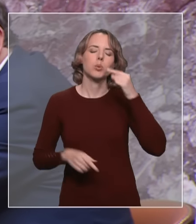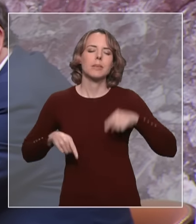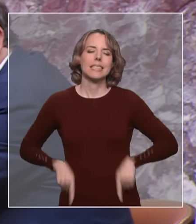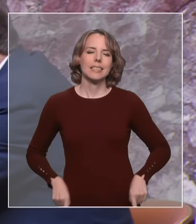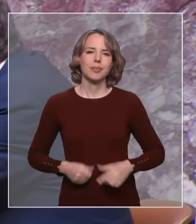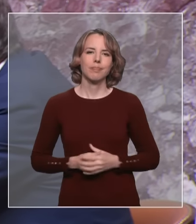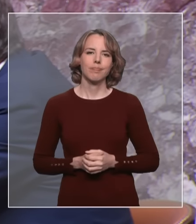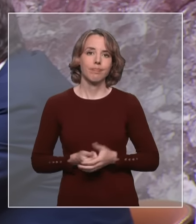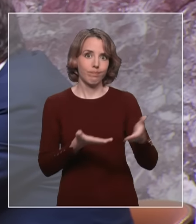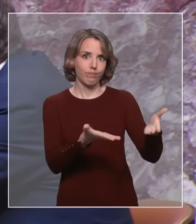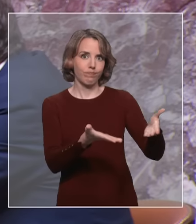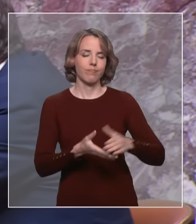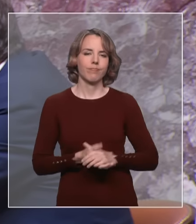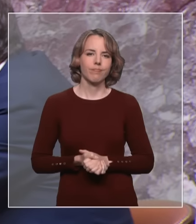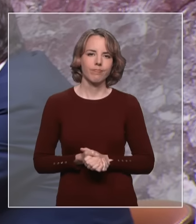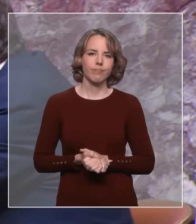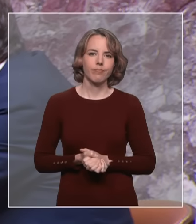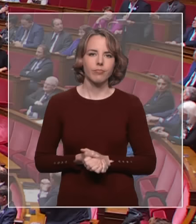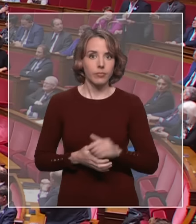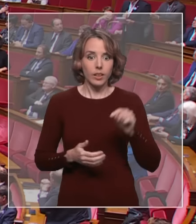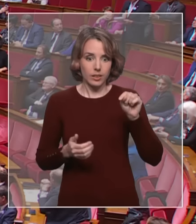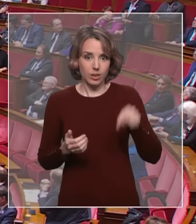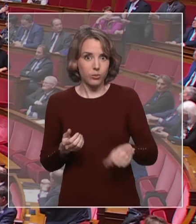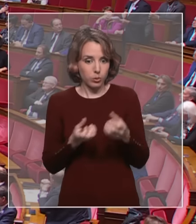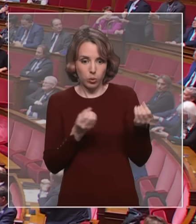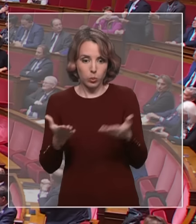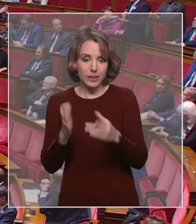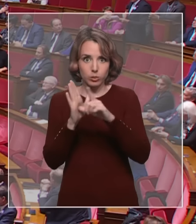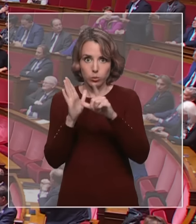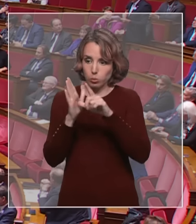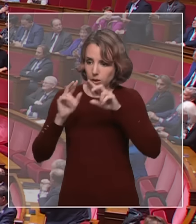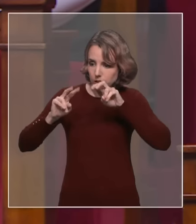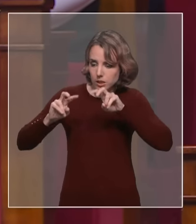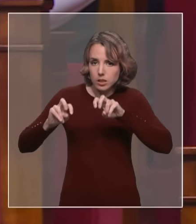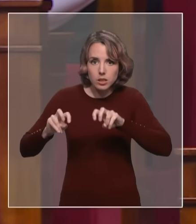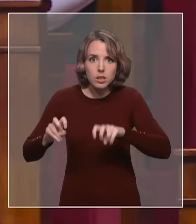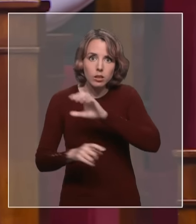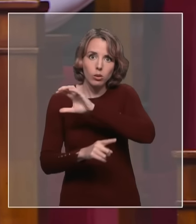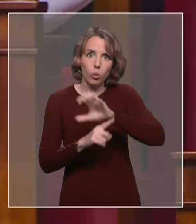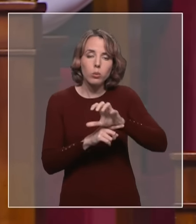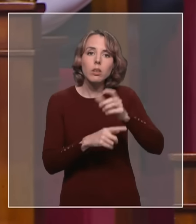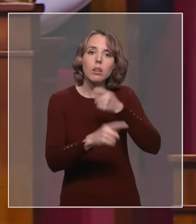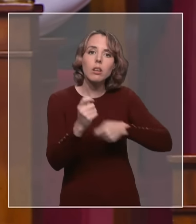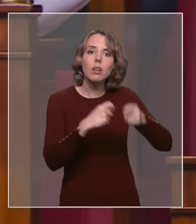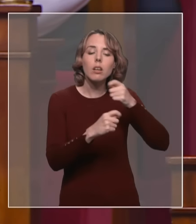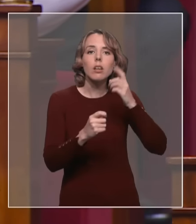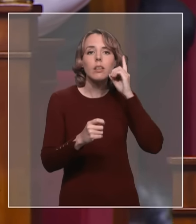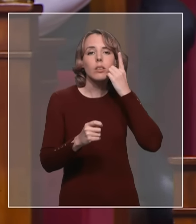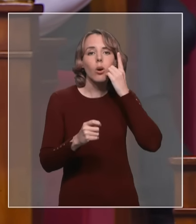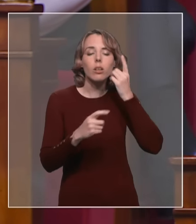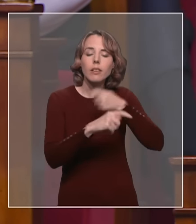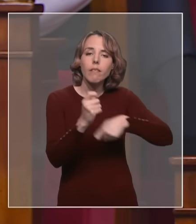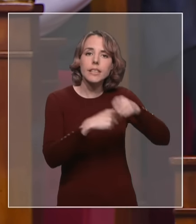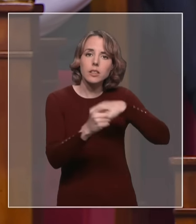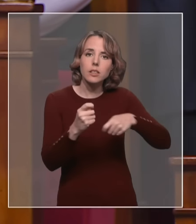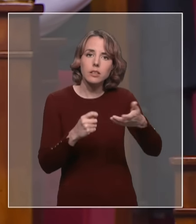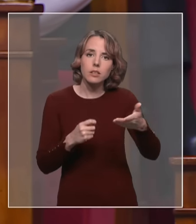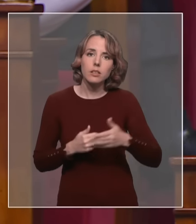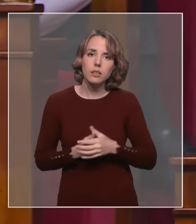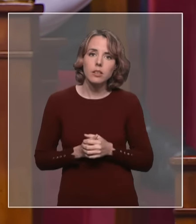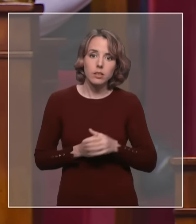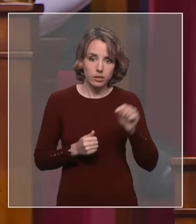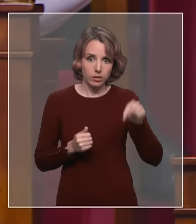Allez-y, ouais. Nous devons vraiment examiner cette proposition de loi pour que contre le narcotrafic. L'implication des socialistes, élus nationaux et